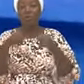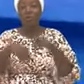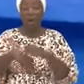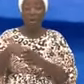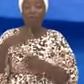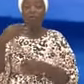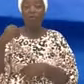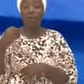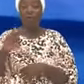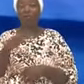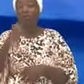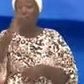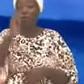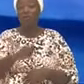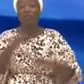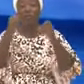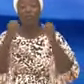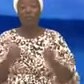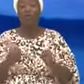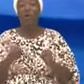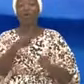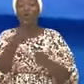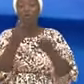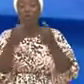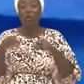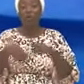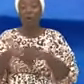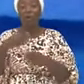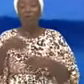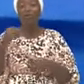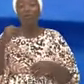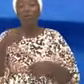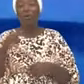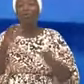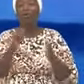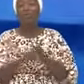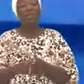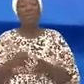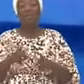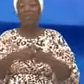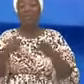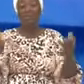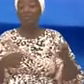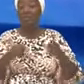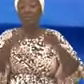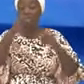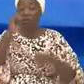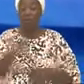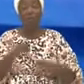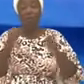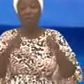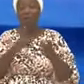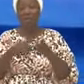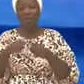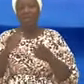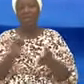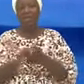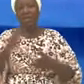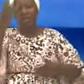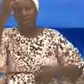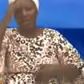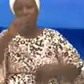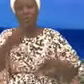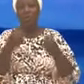sortir des puissances maléfiques tu vas sortir de cette oppression et cette maladie tu en sortiras